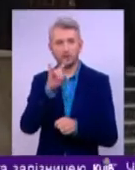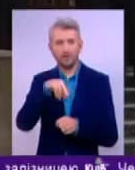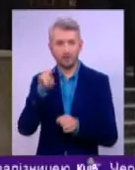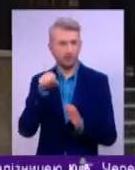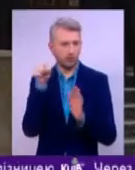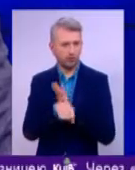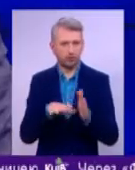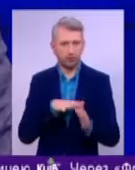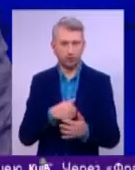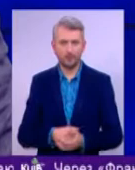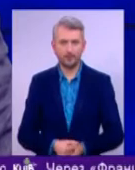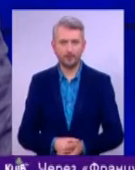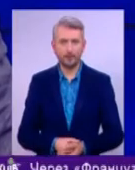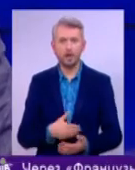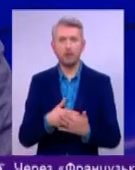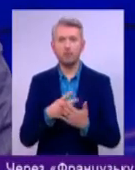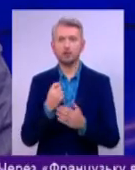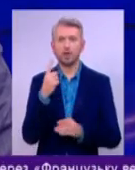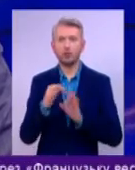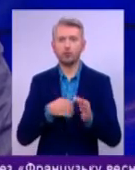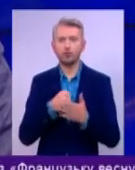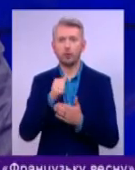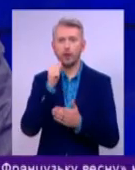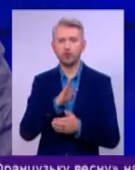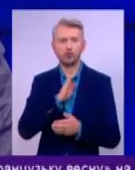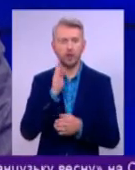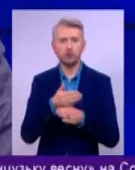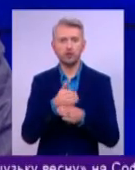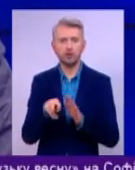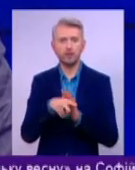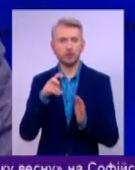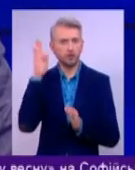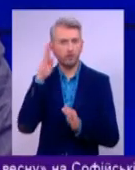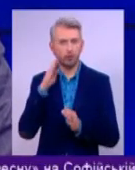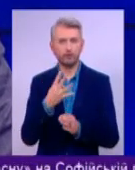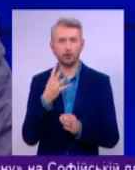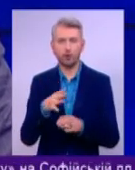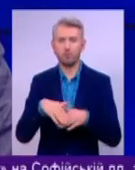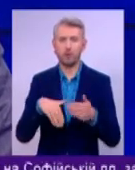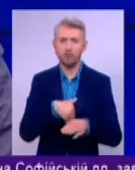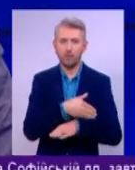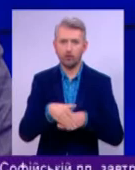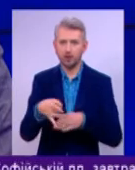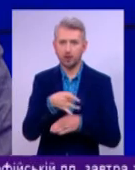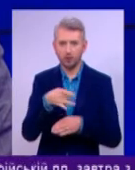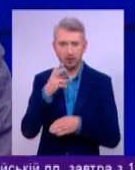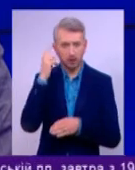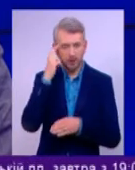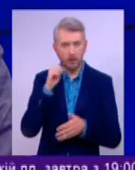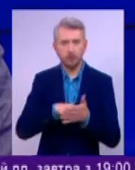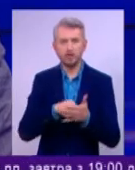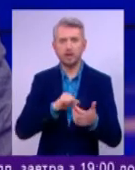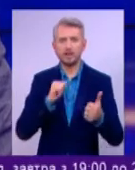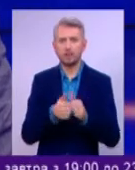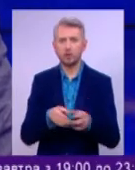зал. Майже на добу до завтрашнього ранку частково відключили воду у 4 правобережних районах столиці через заміну